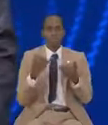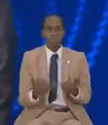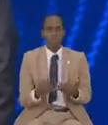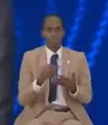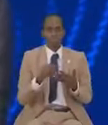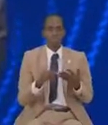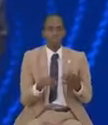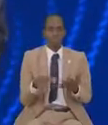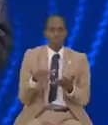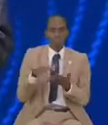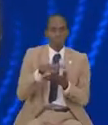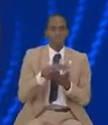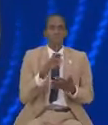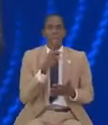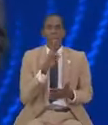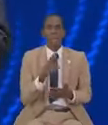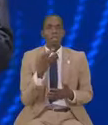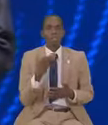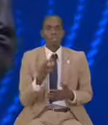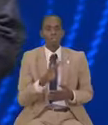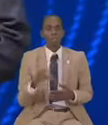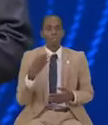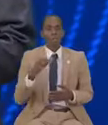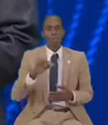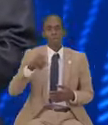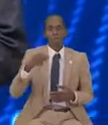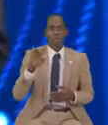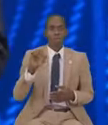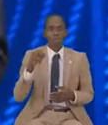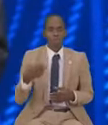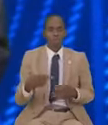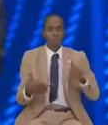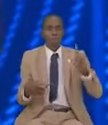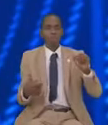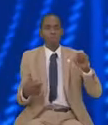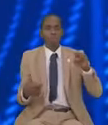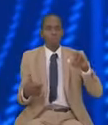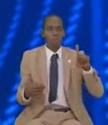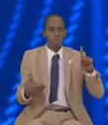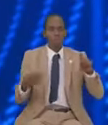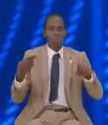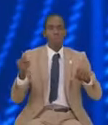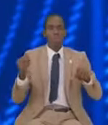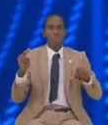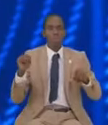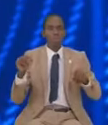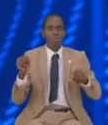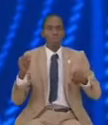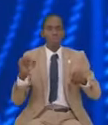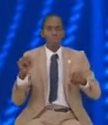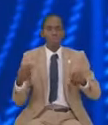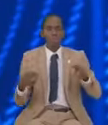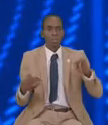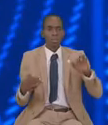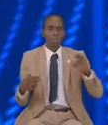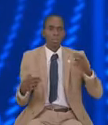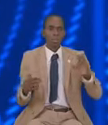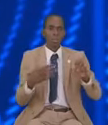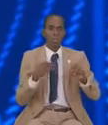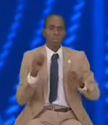il y avait permis eux d'entre les enfants de Juda Daniel Anania Michael et Azaria le verset 7 Men a